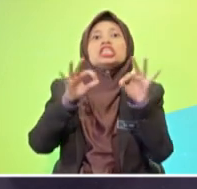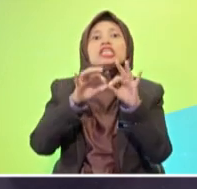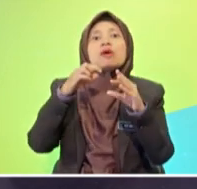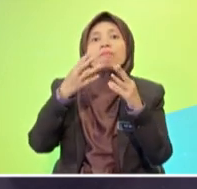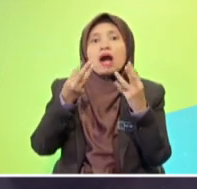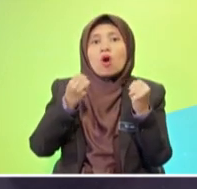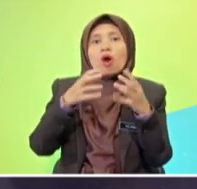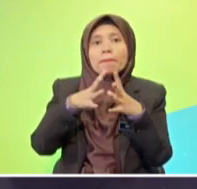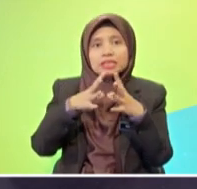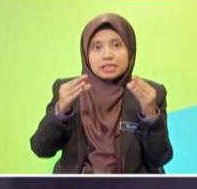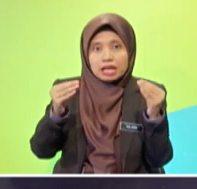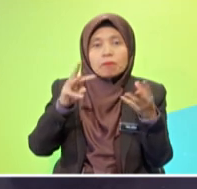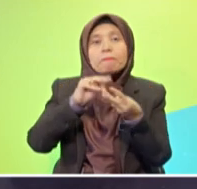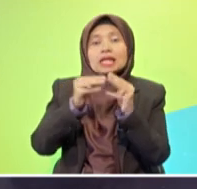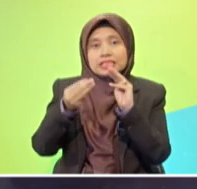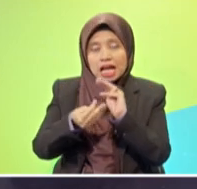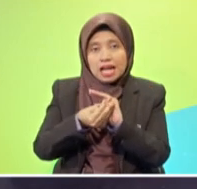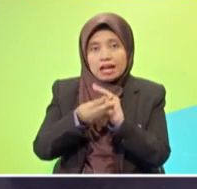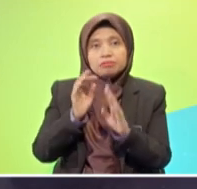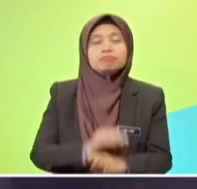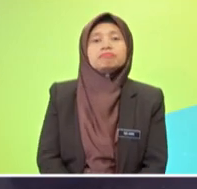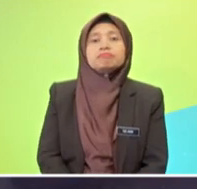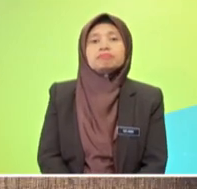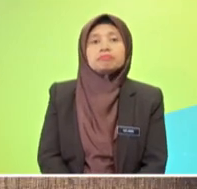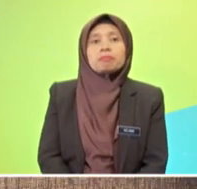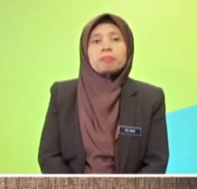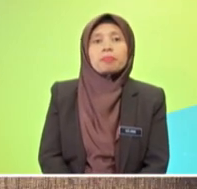pengajaran mungkin murid-murid nabi